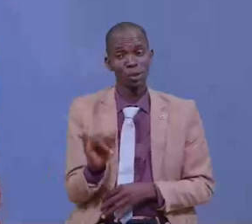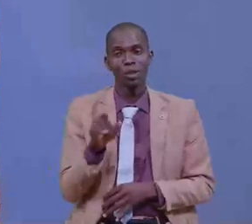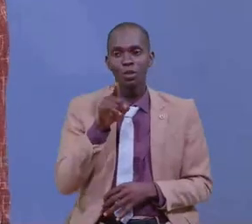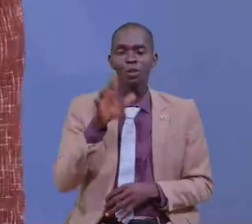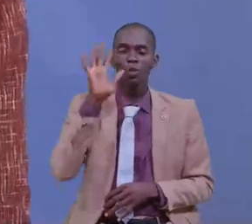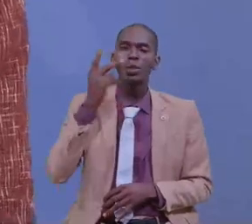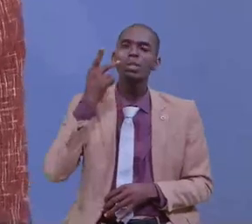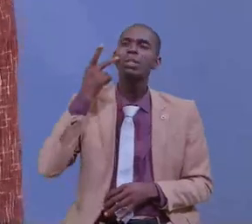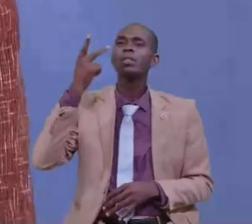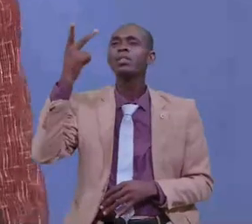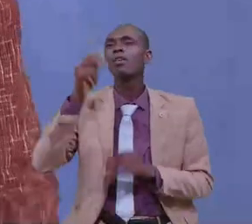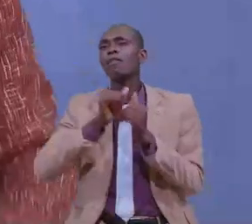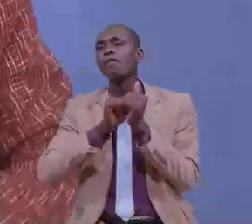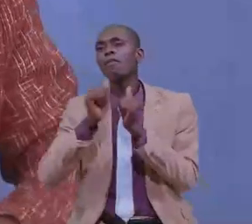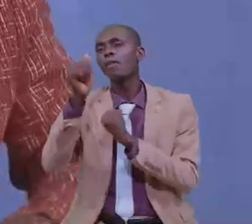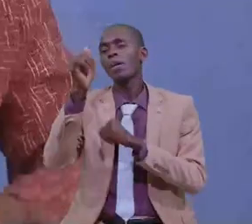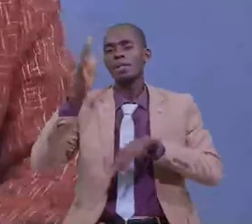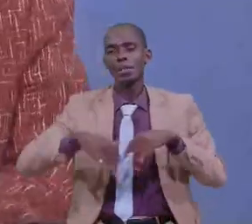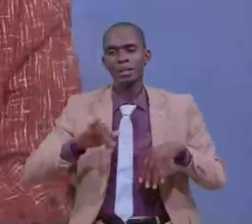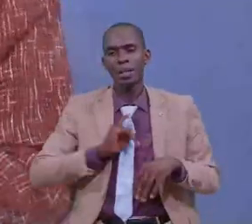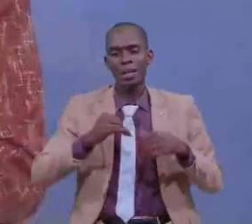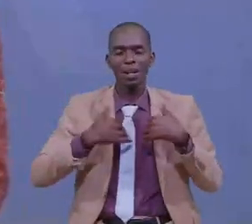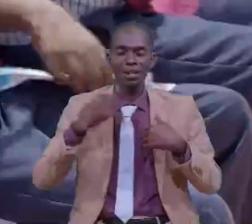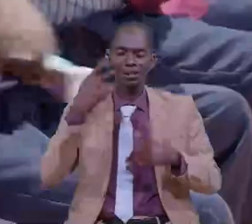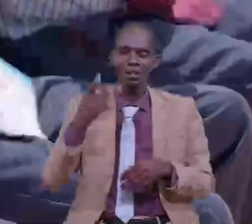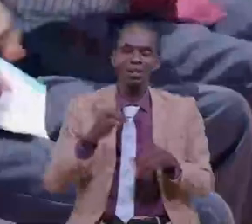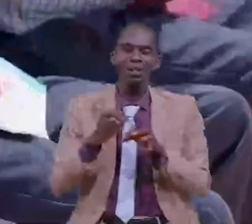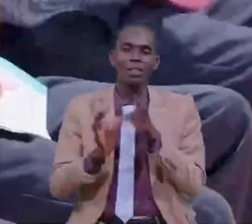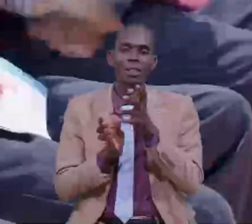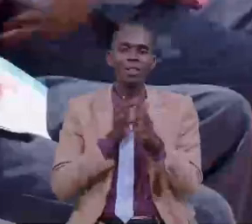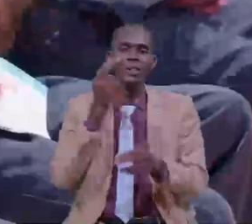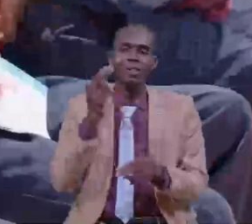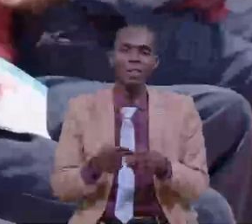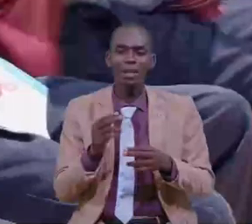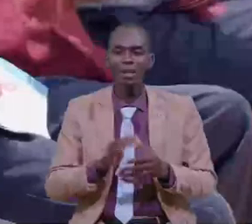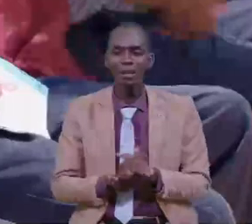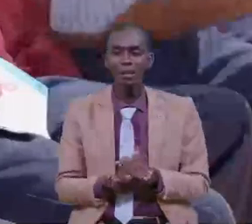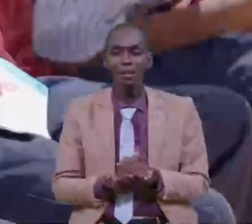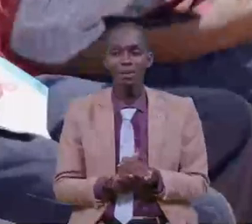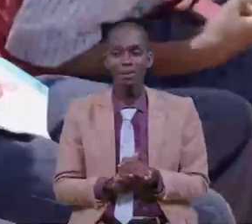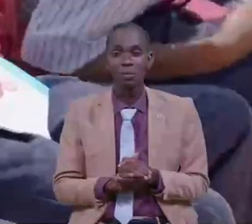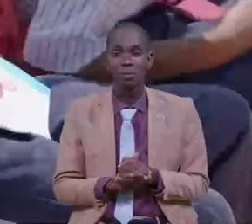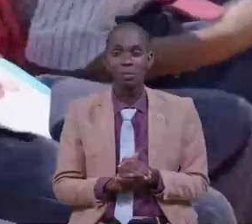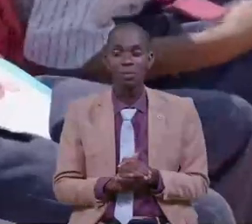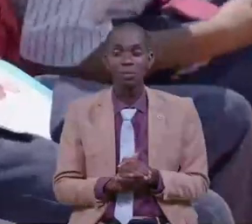spirituellement et vous verrez plus loin que moi au nom de Jésus.